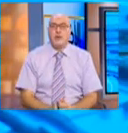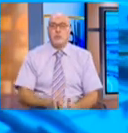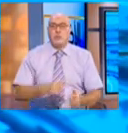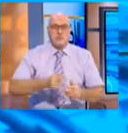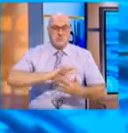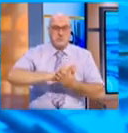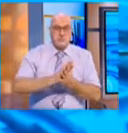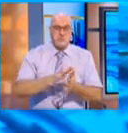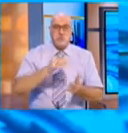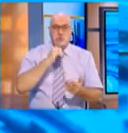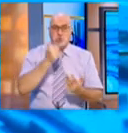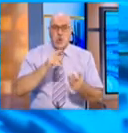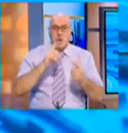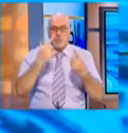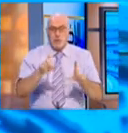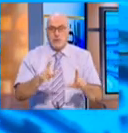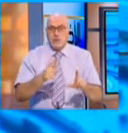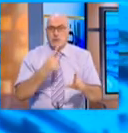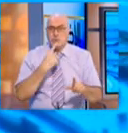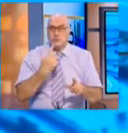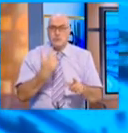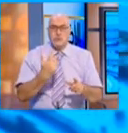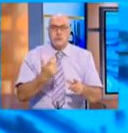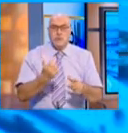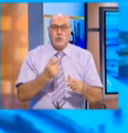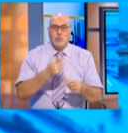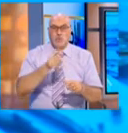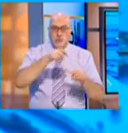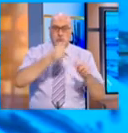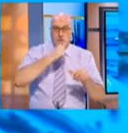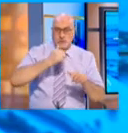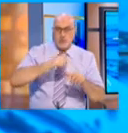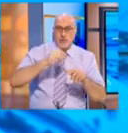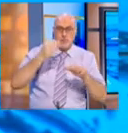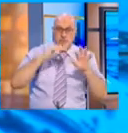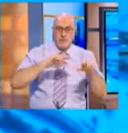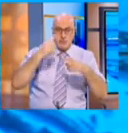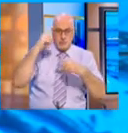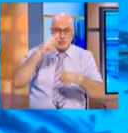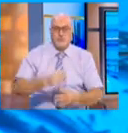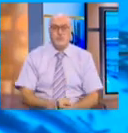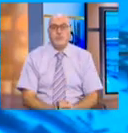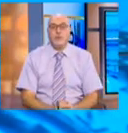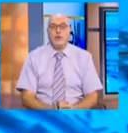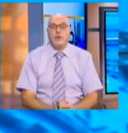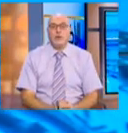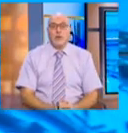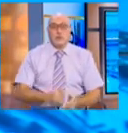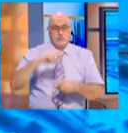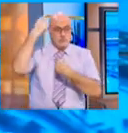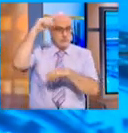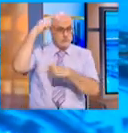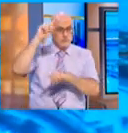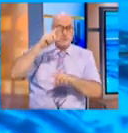وانعدام الحريات، الأمر الذي خلف العديد من الإصابات في صفوف المتظاهرين. وتأتي هذه الاحتجاجات